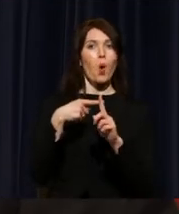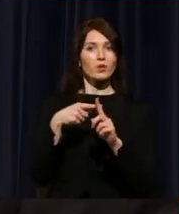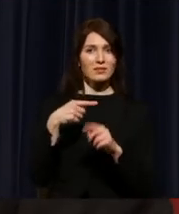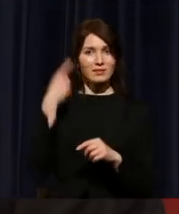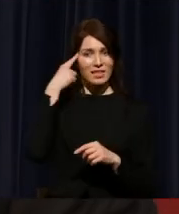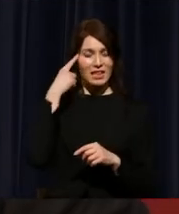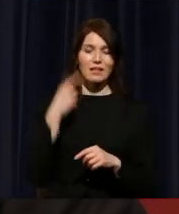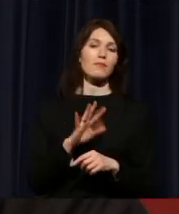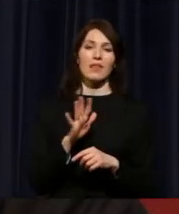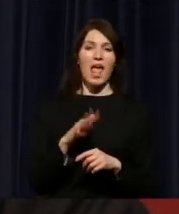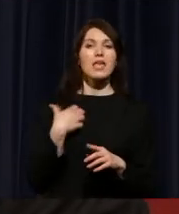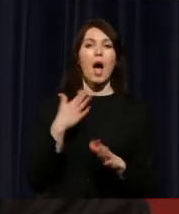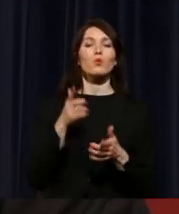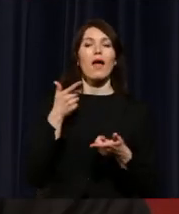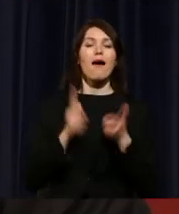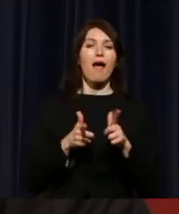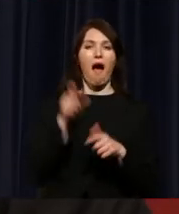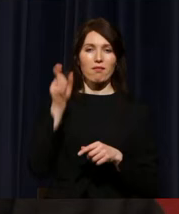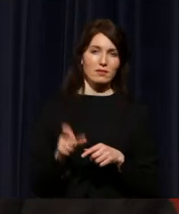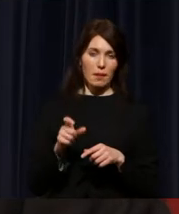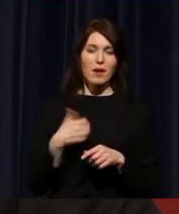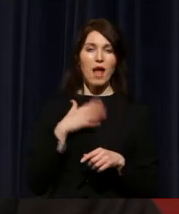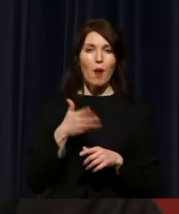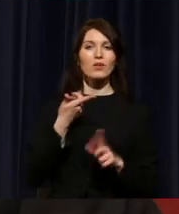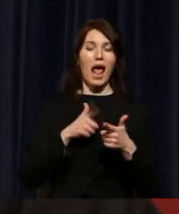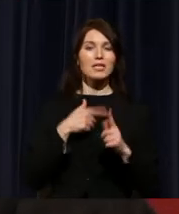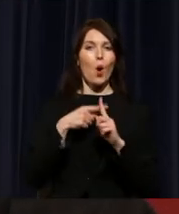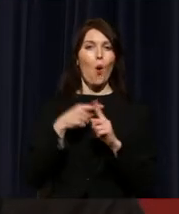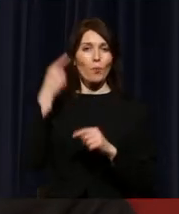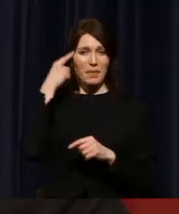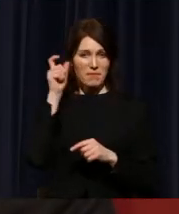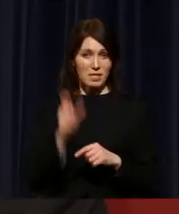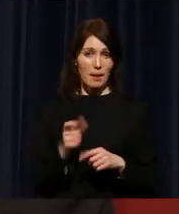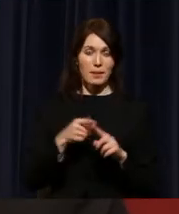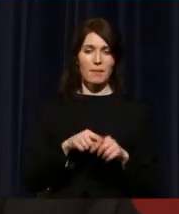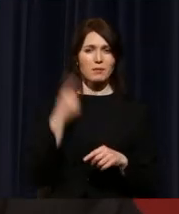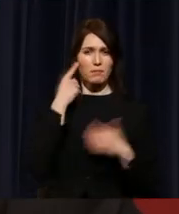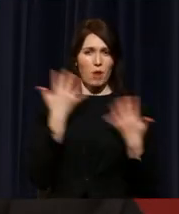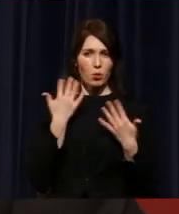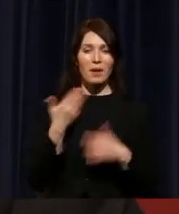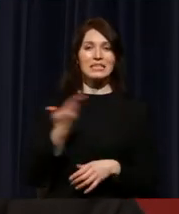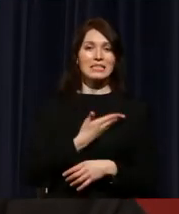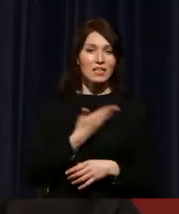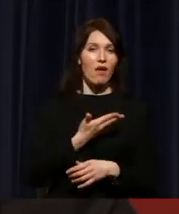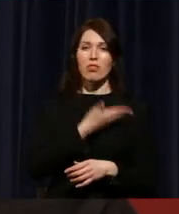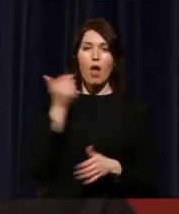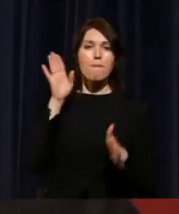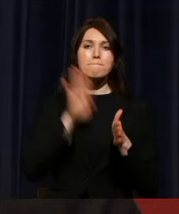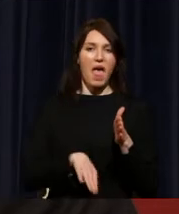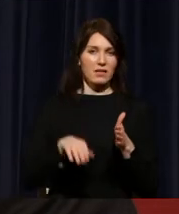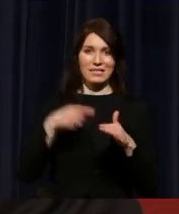Jūs saprotiet, pesimists tādam realistiskam optimistam, jo īstenībā, jūs padomājat, tad dzīvē nav